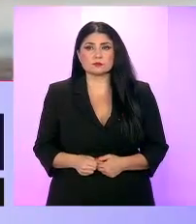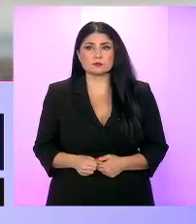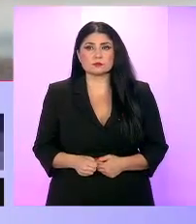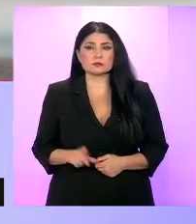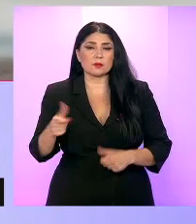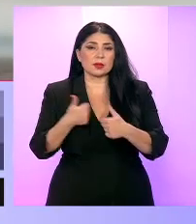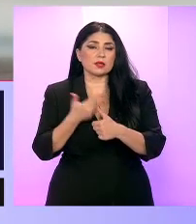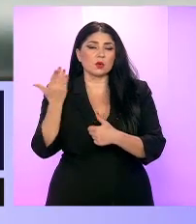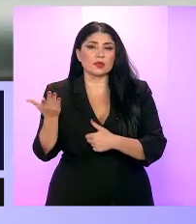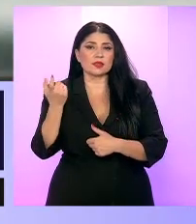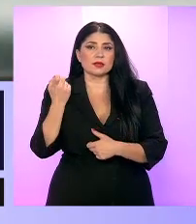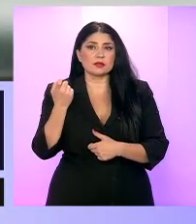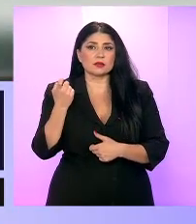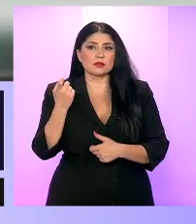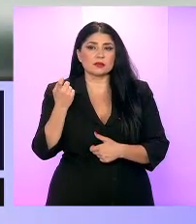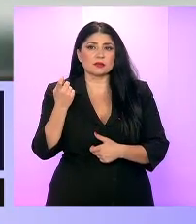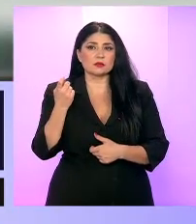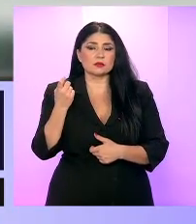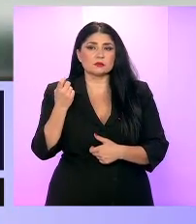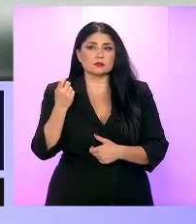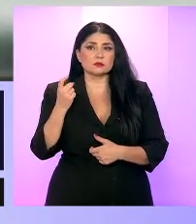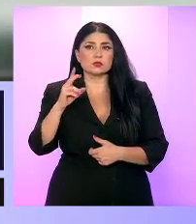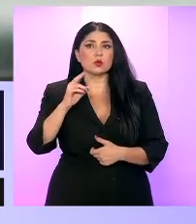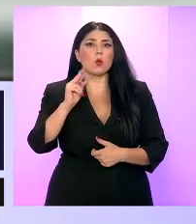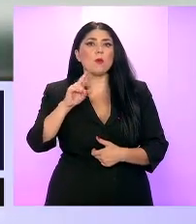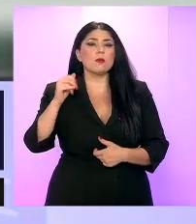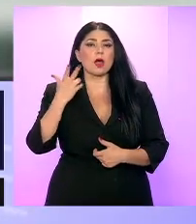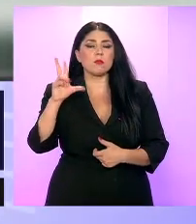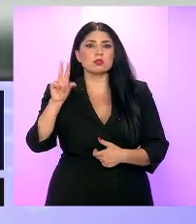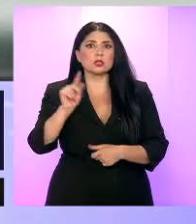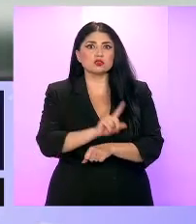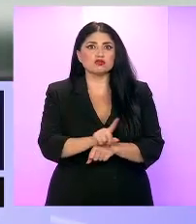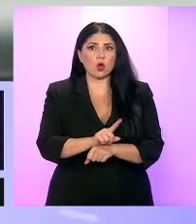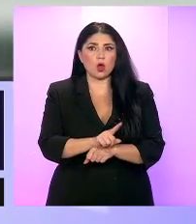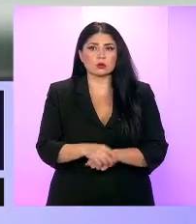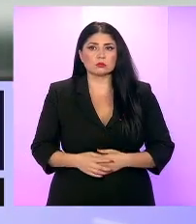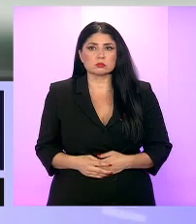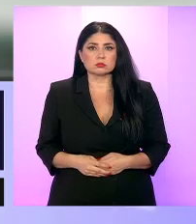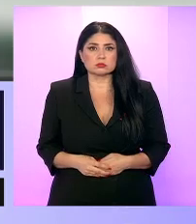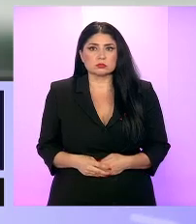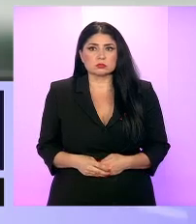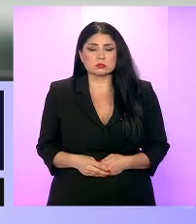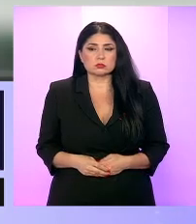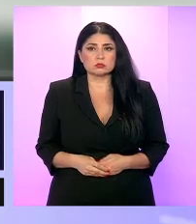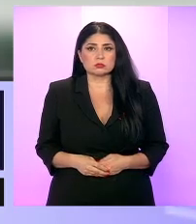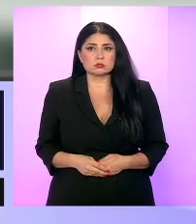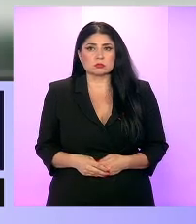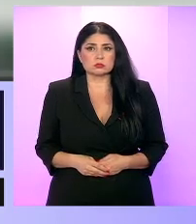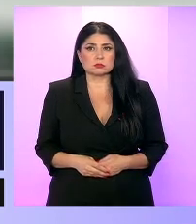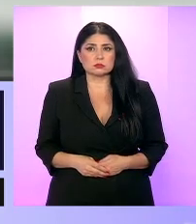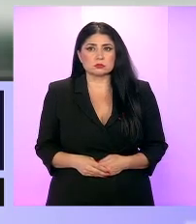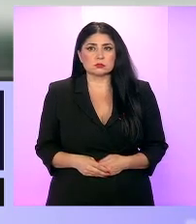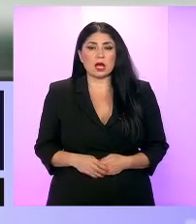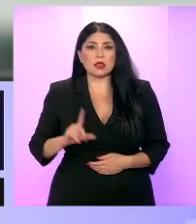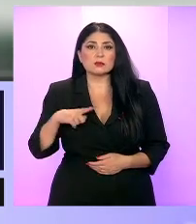prietenului meu din Sozopol cam în 30 de ore. Deci ideea ar fi ca să